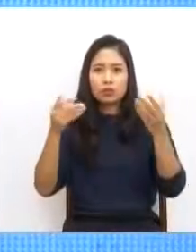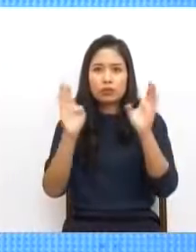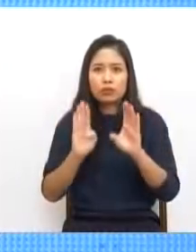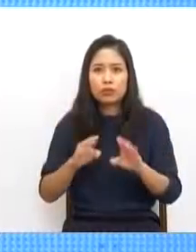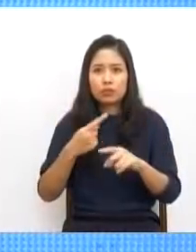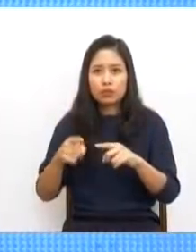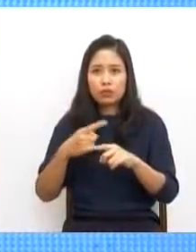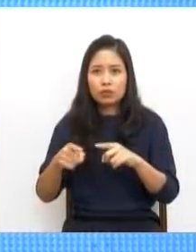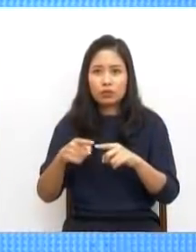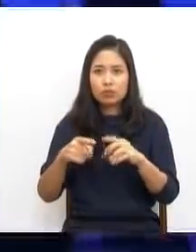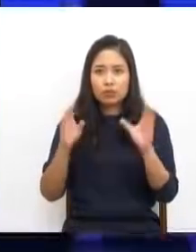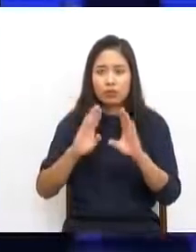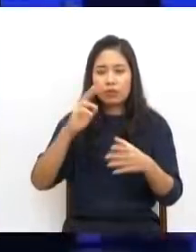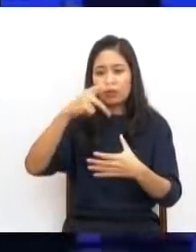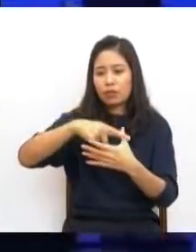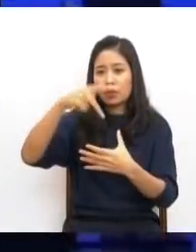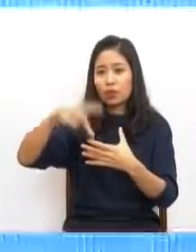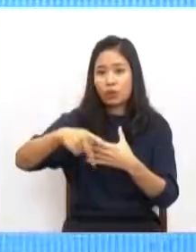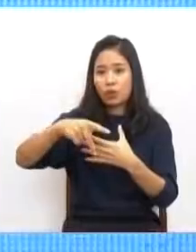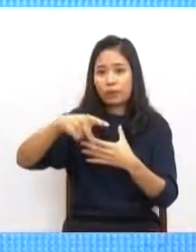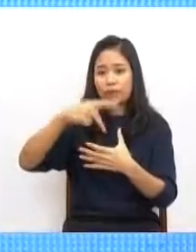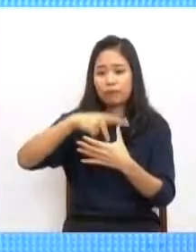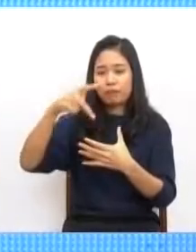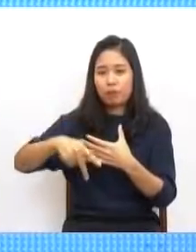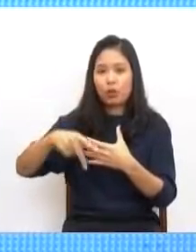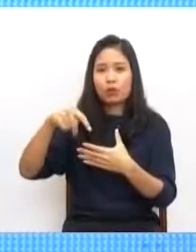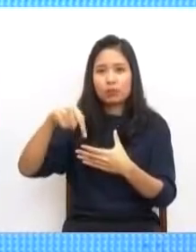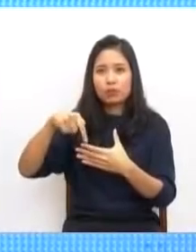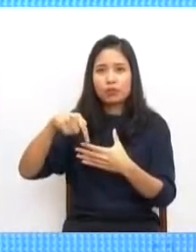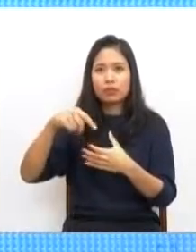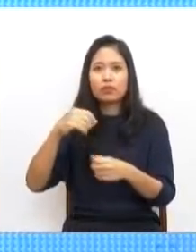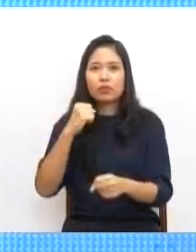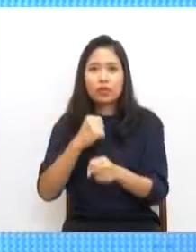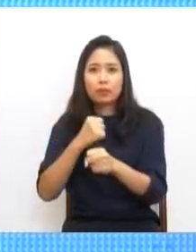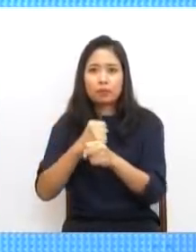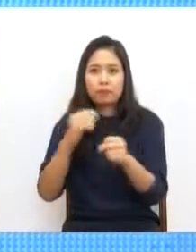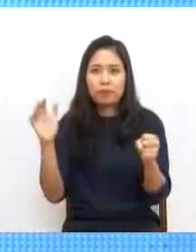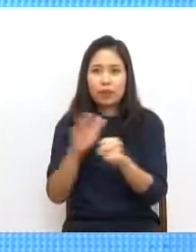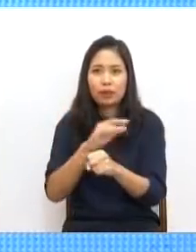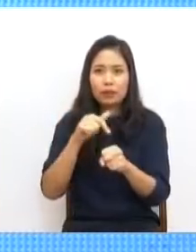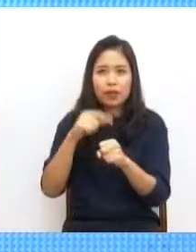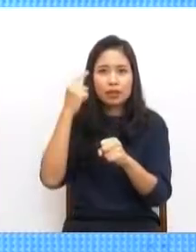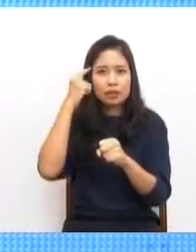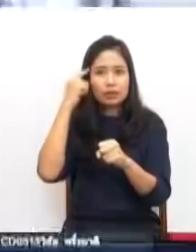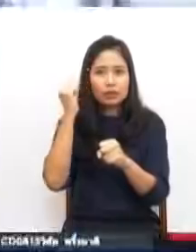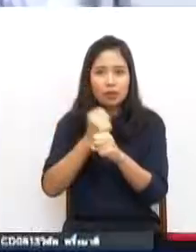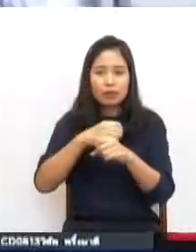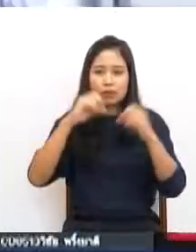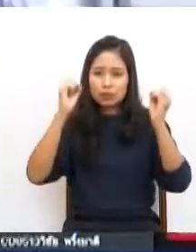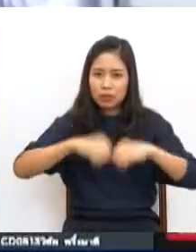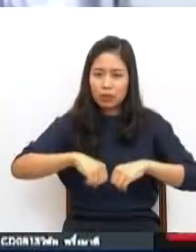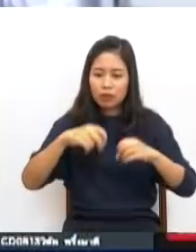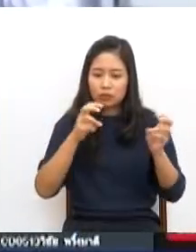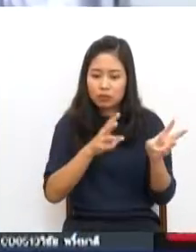ว่าแพร์โปรแกรมมิ่งสลับบทบาทกันคนนึงทำหน้าที่เป็นคนคิดอีกคนนึงทำหน้าที่เป็นคนพิมพ์ วันนี้ผ